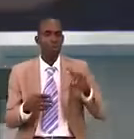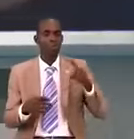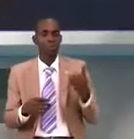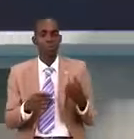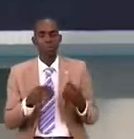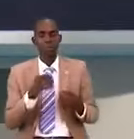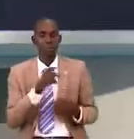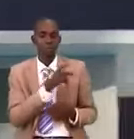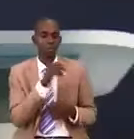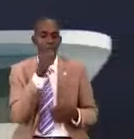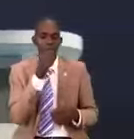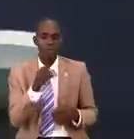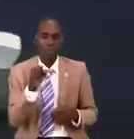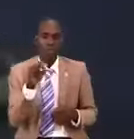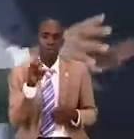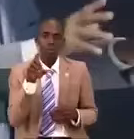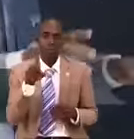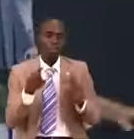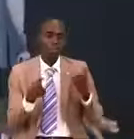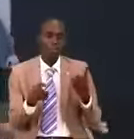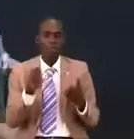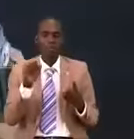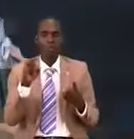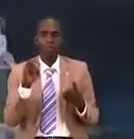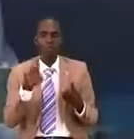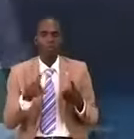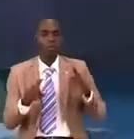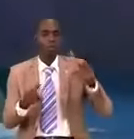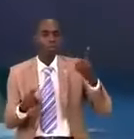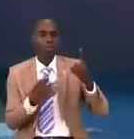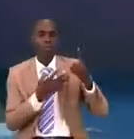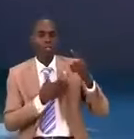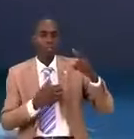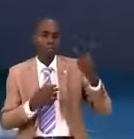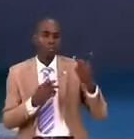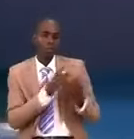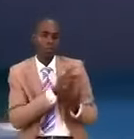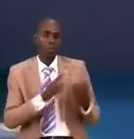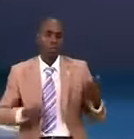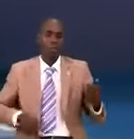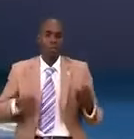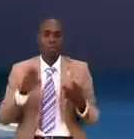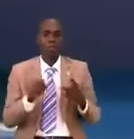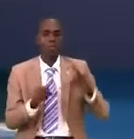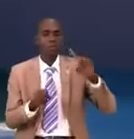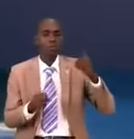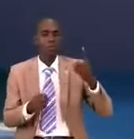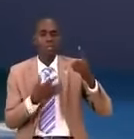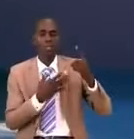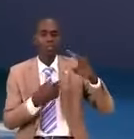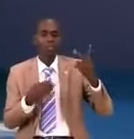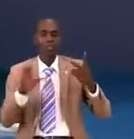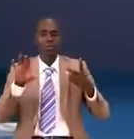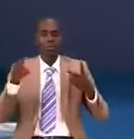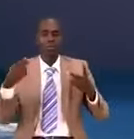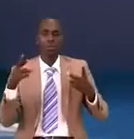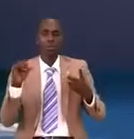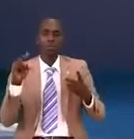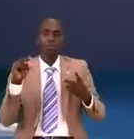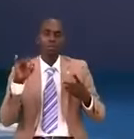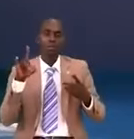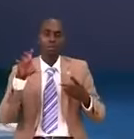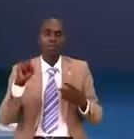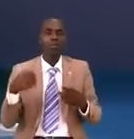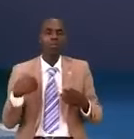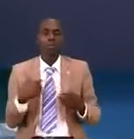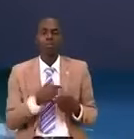avons examen nous avons instinct nous avons job maintenant nous avons les sauts nous avons les proverbes nous avons